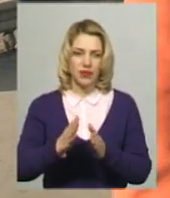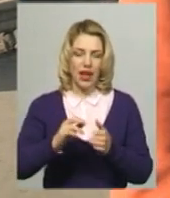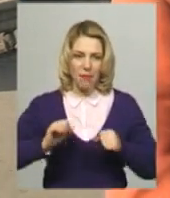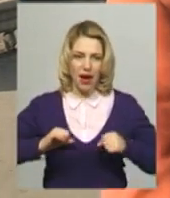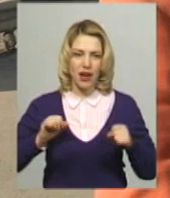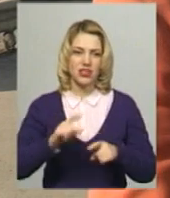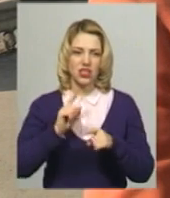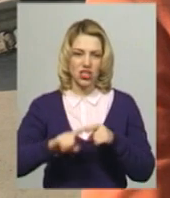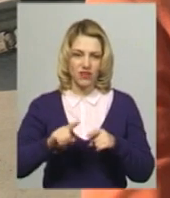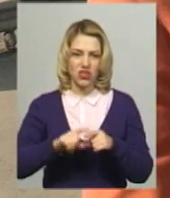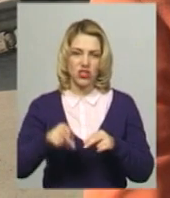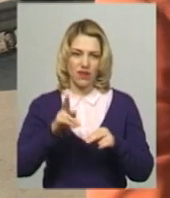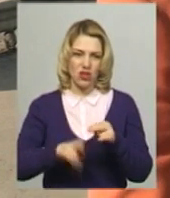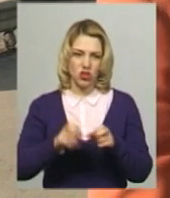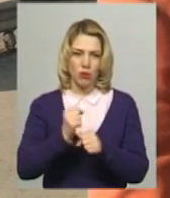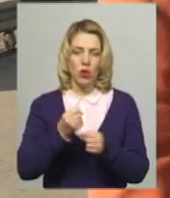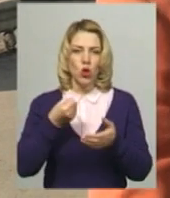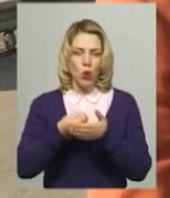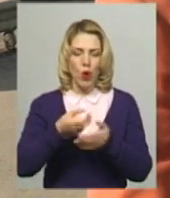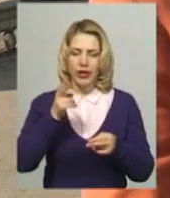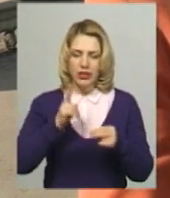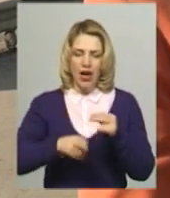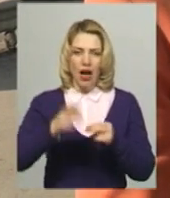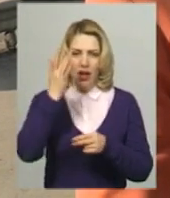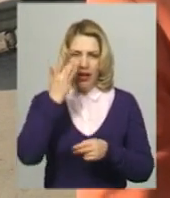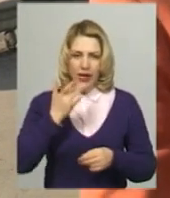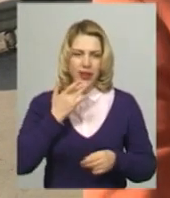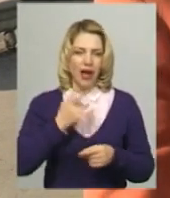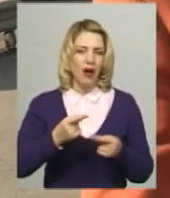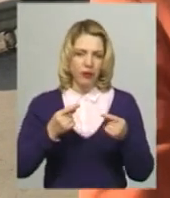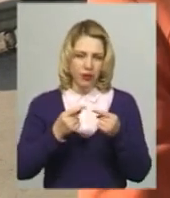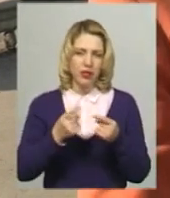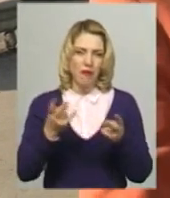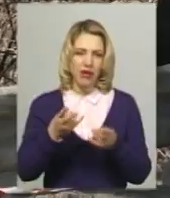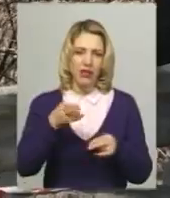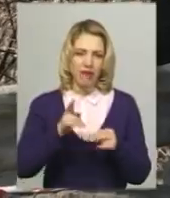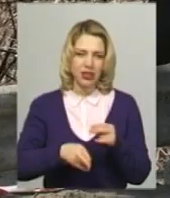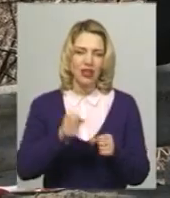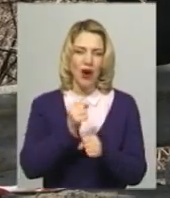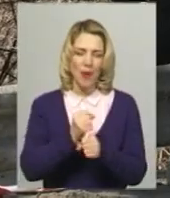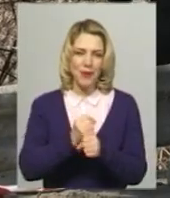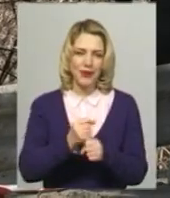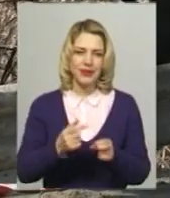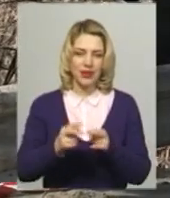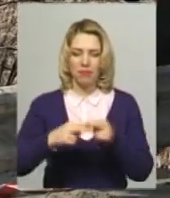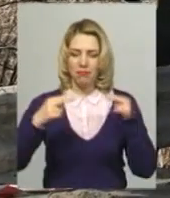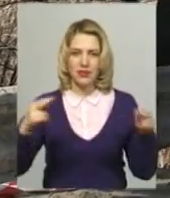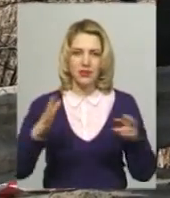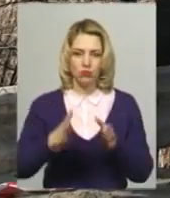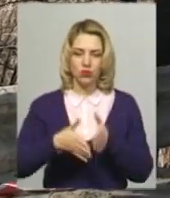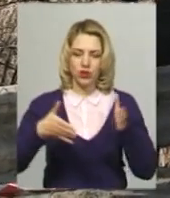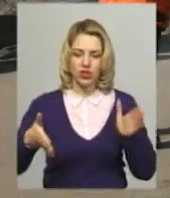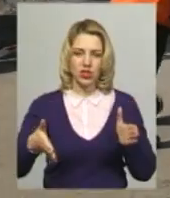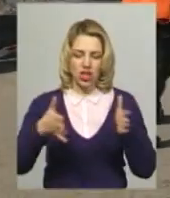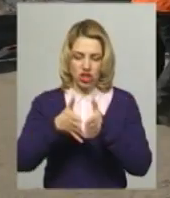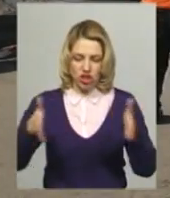буде намагатися якнайшвидше завершити роботу. Ну, до кінця літа орієнтовно мають роботи завершитися. Міст буде завширшки 15 метрів,